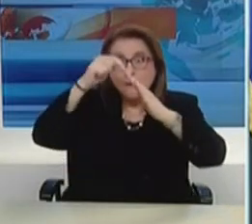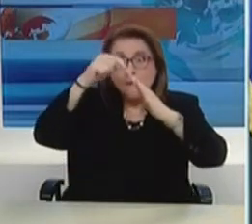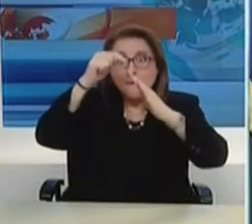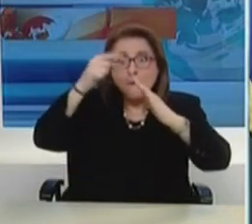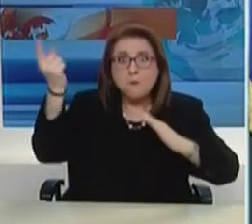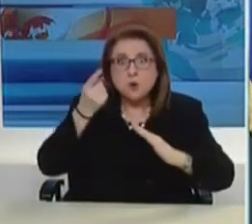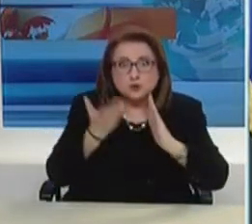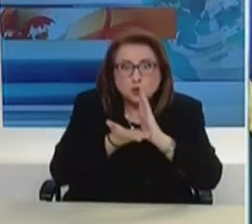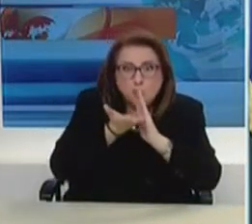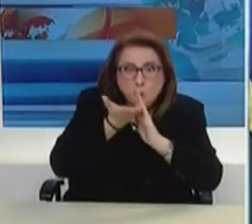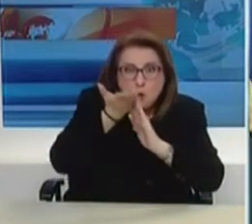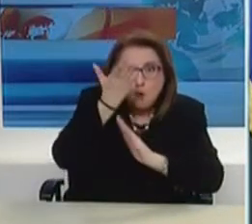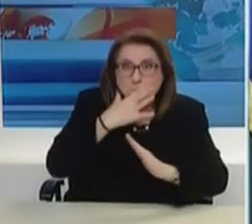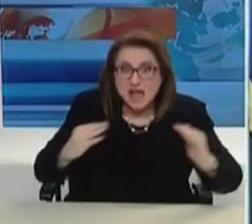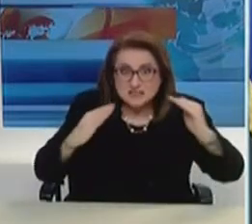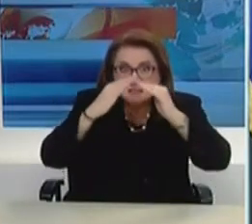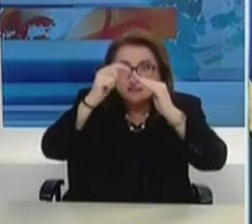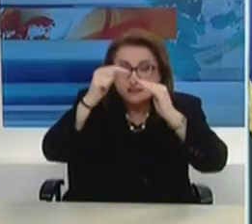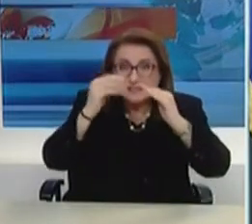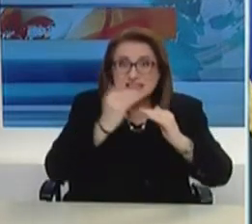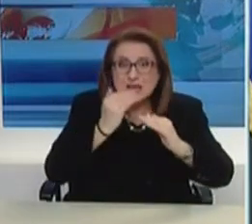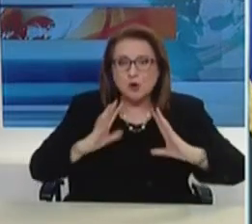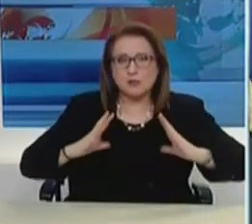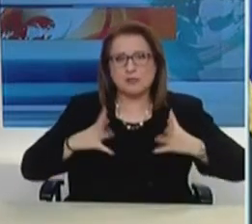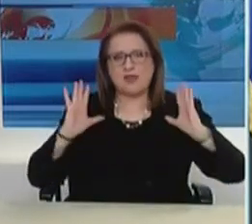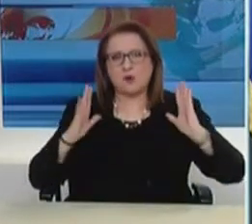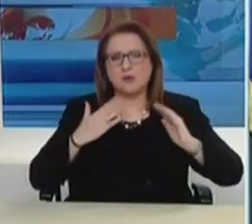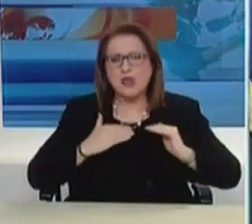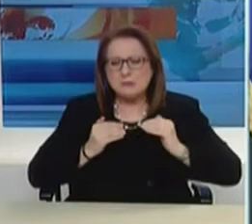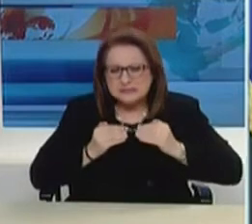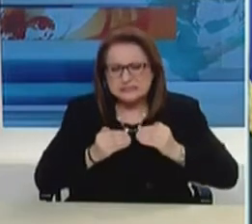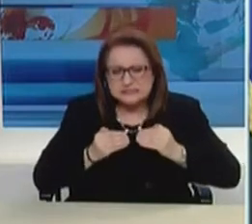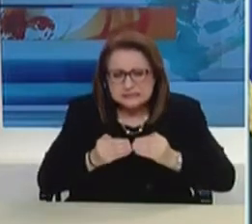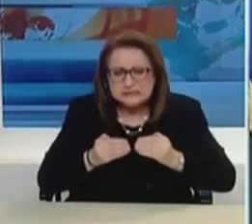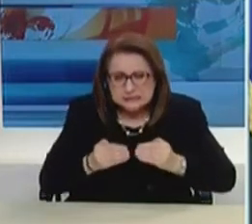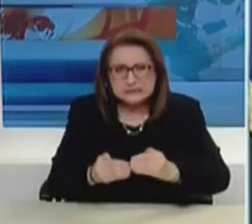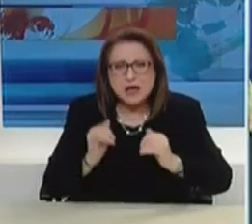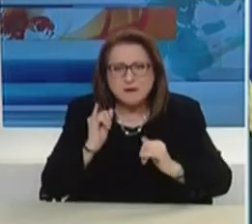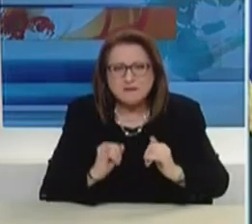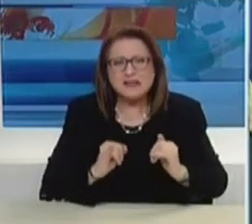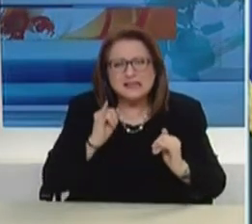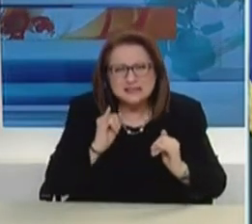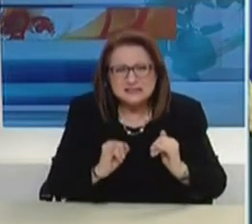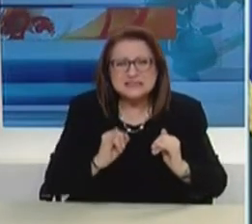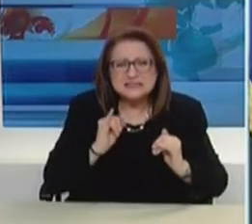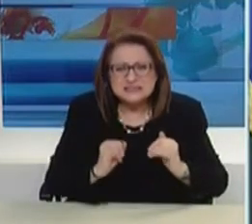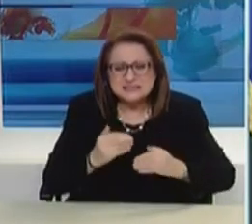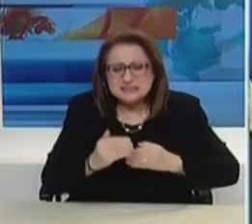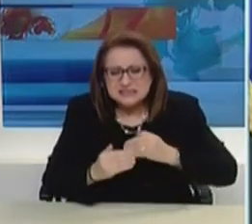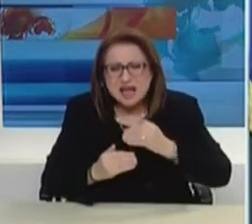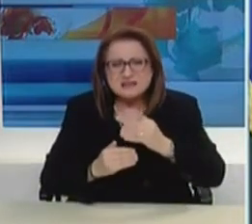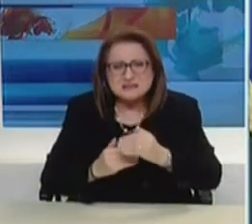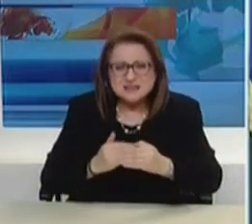πρέπει όσο το δυνατόν περισσότερο ο ρυθμός αύξησης να είναι βραδύς, ώστε να επιτυγχάνεται σταδιακά, σιγά